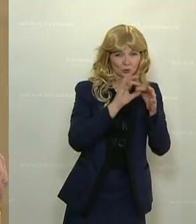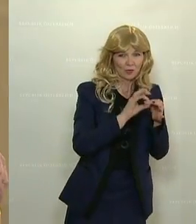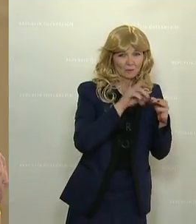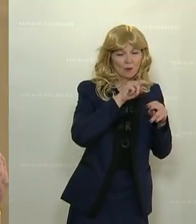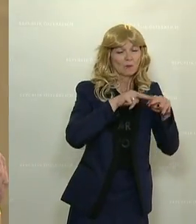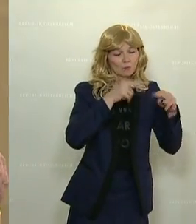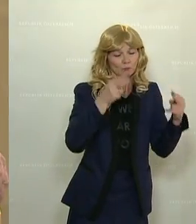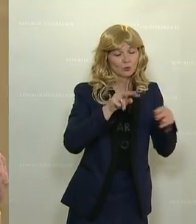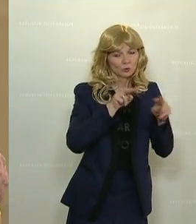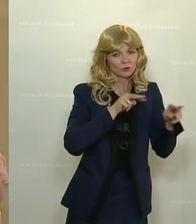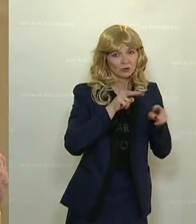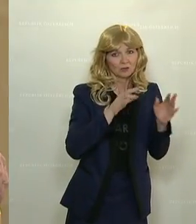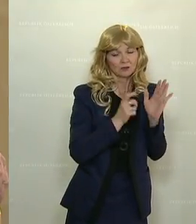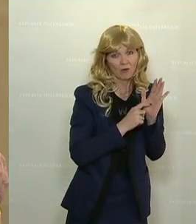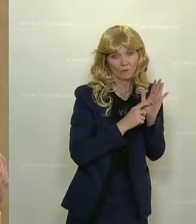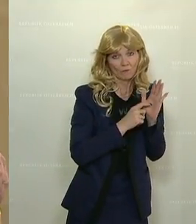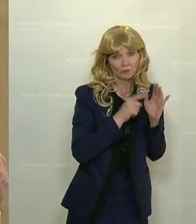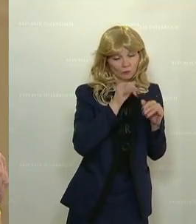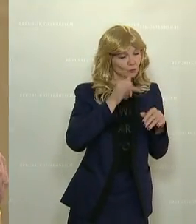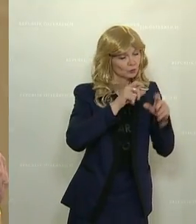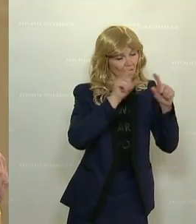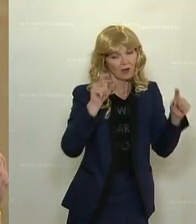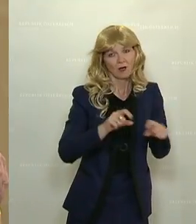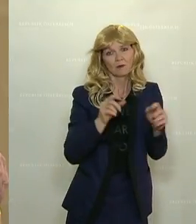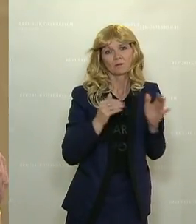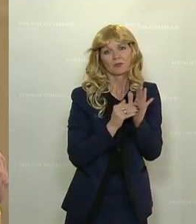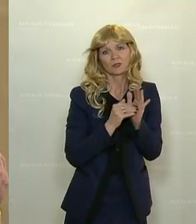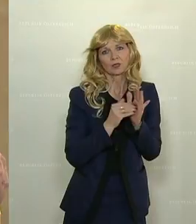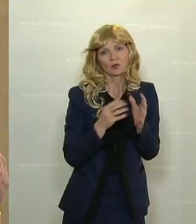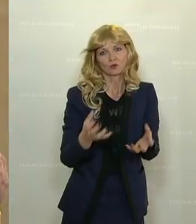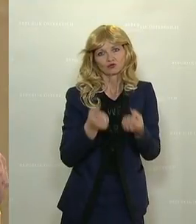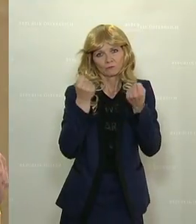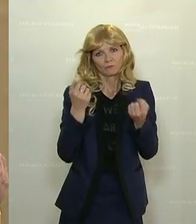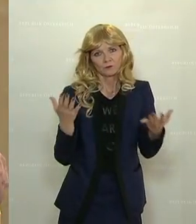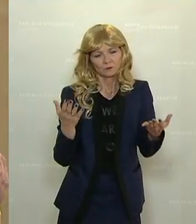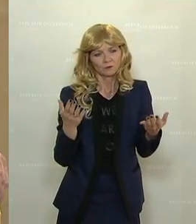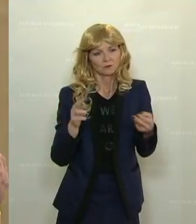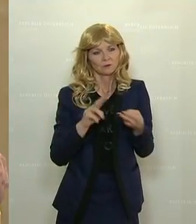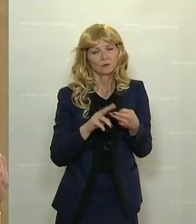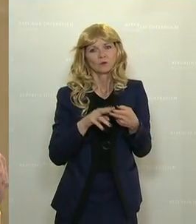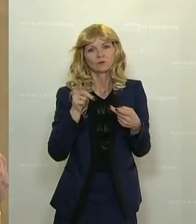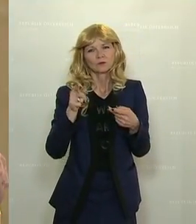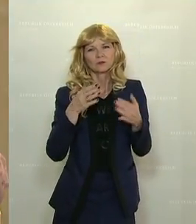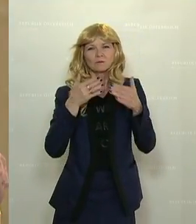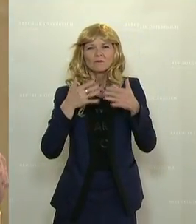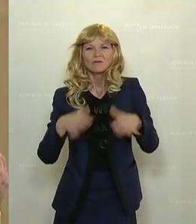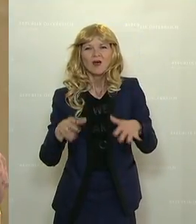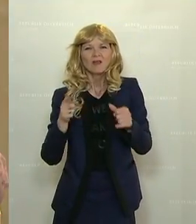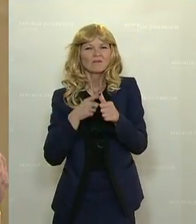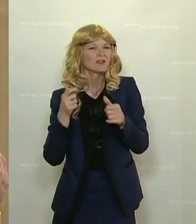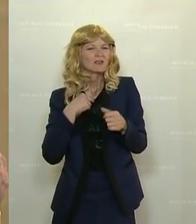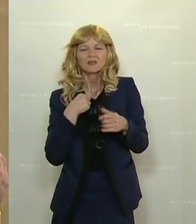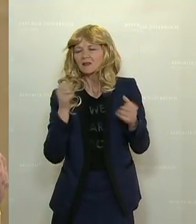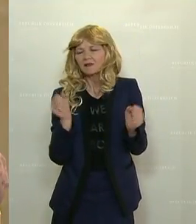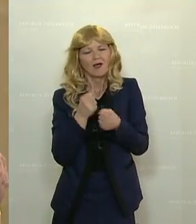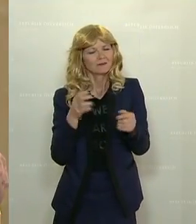die notwendigen Rahmenbedingungen zu schaffen und die notwendigen gesetzlichen Initiativen dem Nationalrat vorzulegen, zum Beispiel im Fall der Figur der Arbeitsunfähigkeit